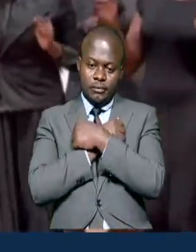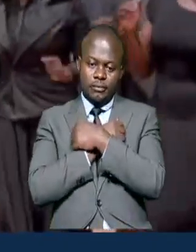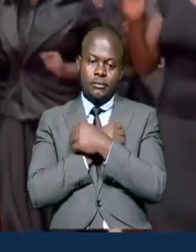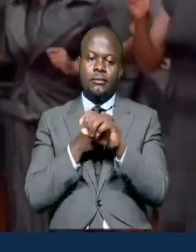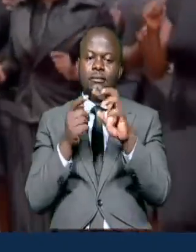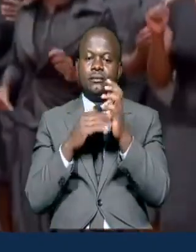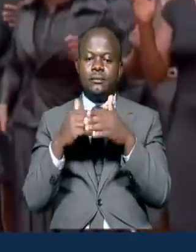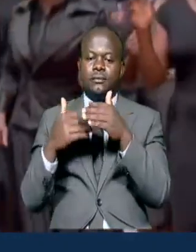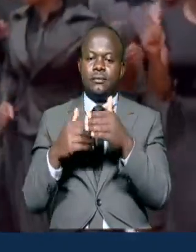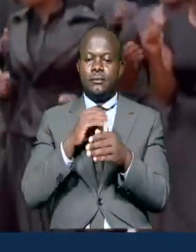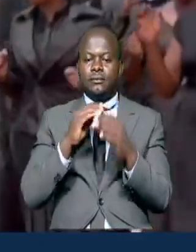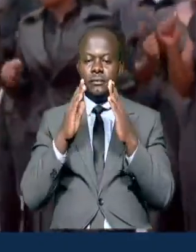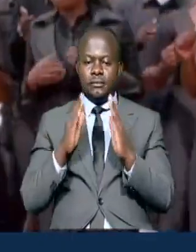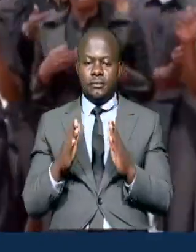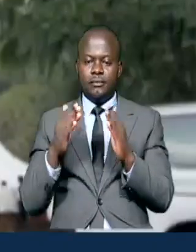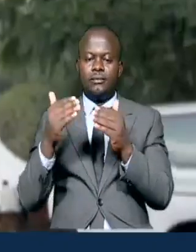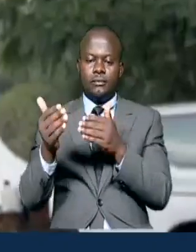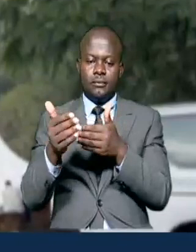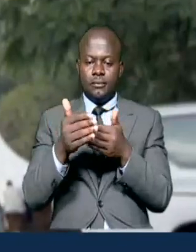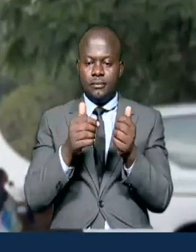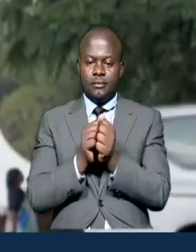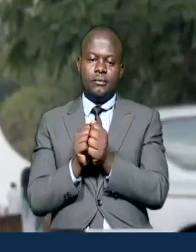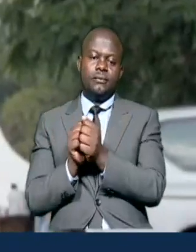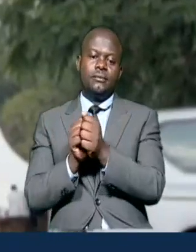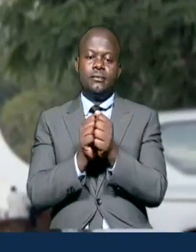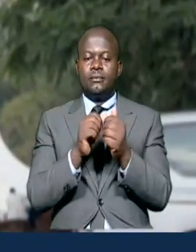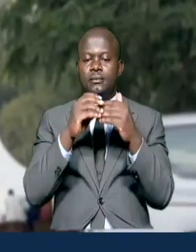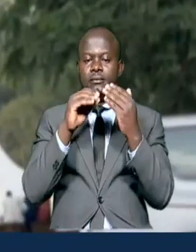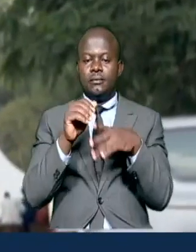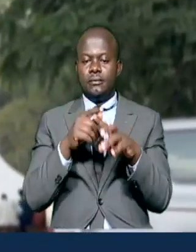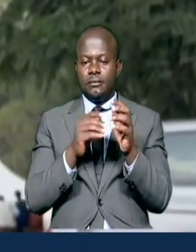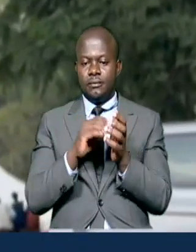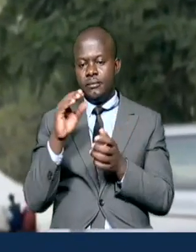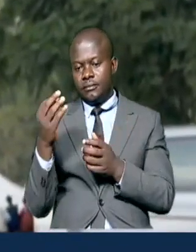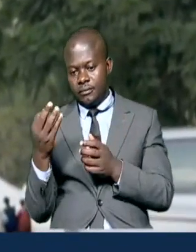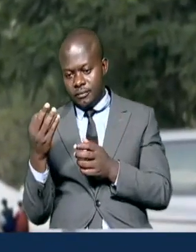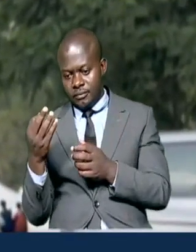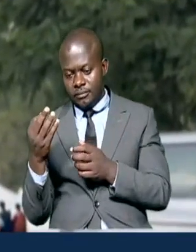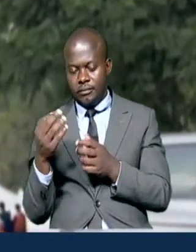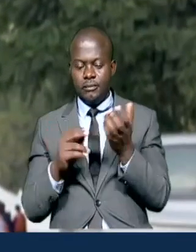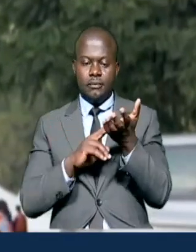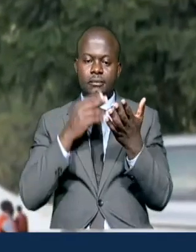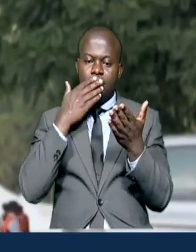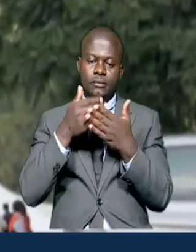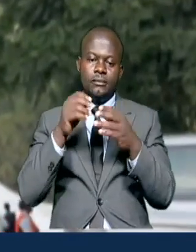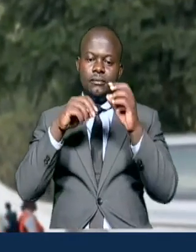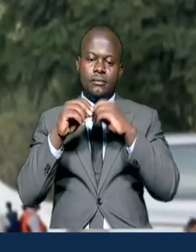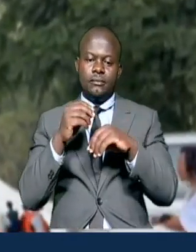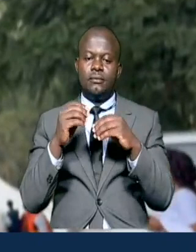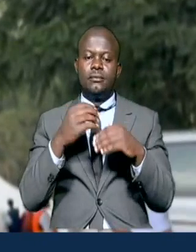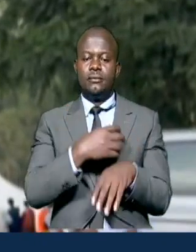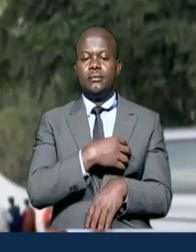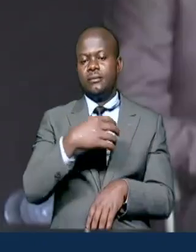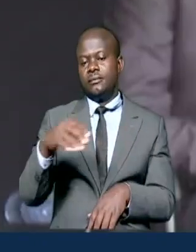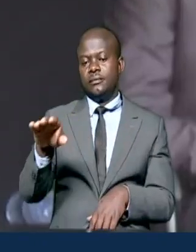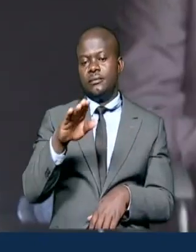ukwegera abakristo, ni ukwegera pastori, ni ukwegera abacidikoni, amahirwe ya gatatu ni ukubyaza umusaruro umutungo diyoseze ya